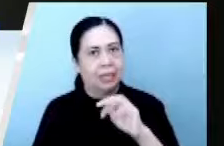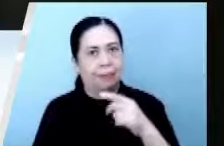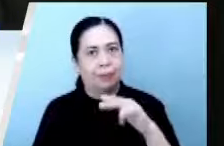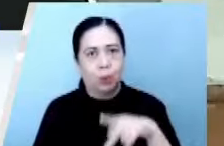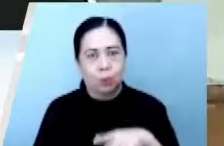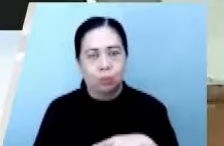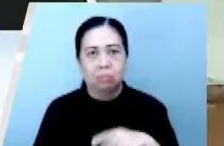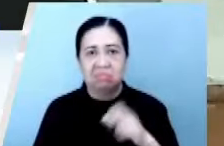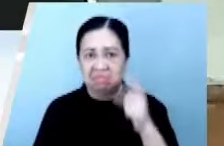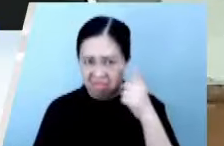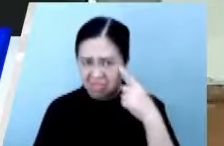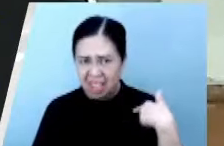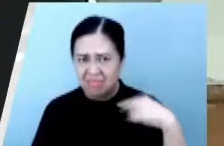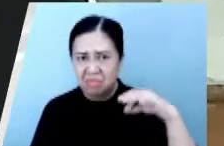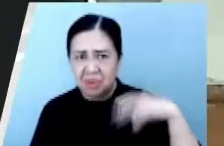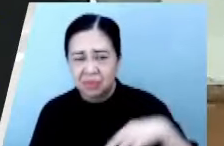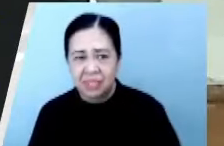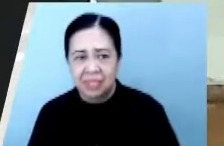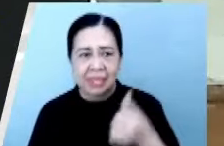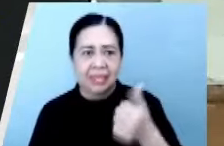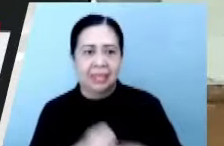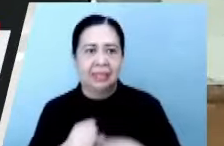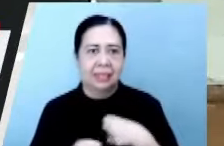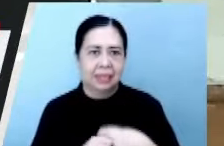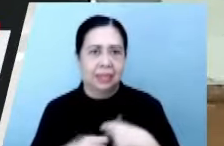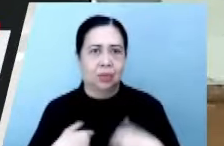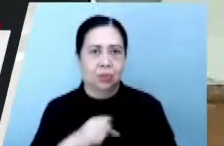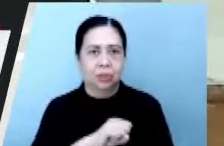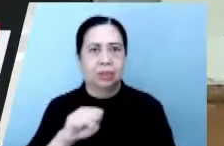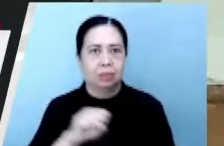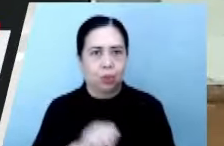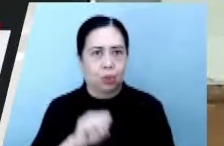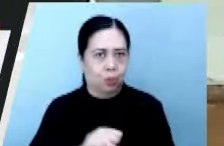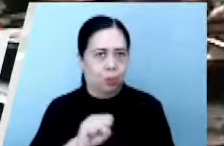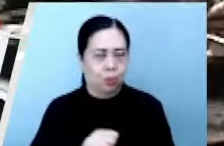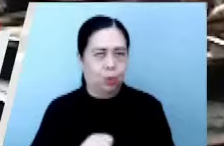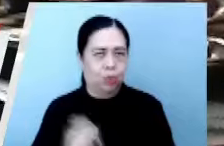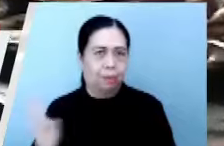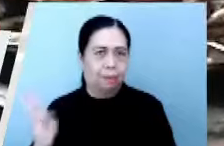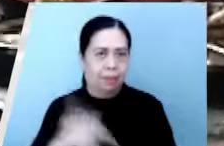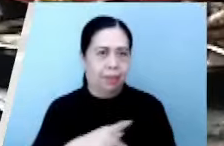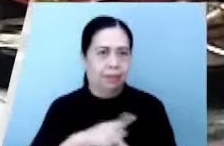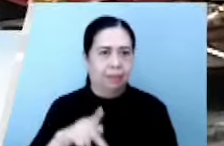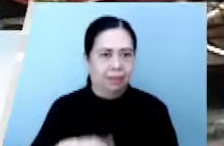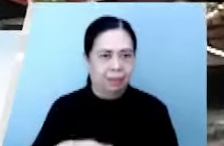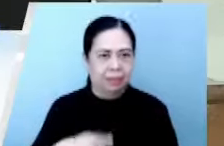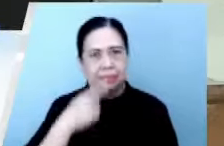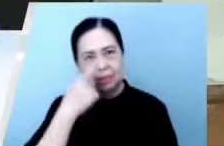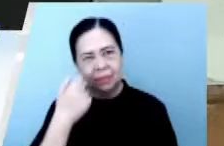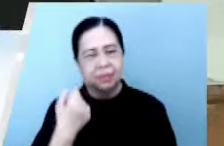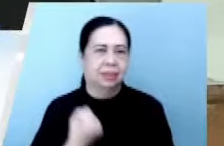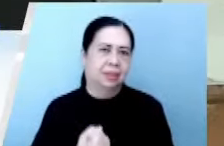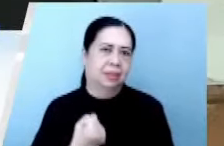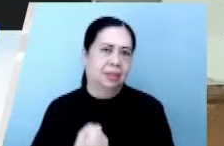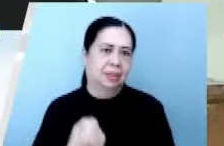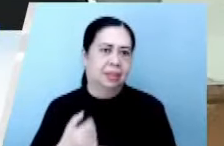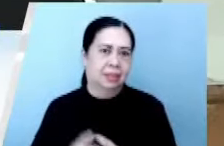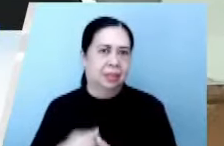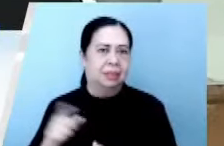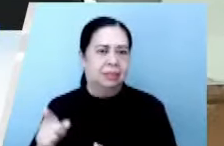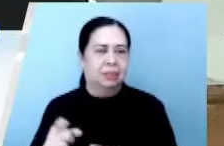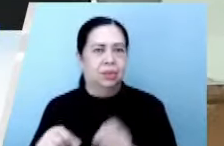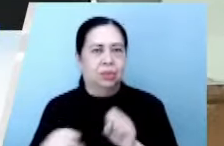sila? 10 years din ako nasa Singapore. Bumalik po ako dito, gawa ng medyo hirap na rin po sa doon. At syempre, mas gusto ko pa